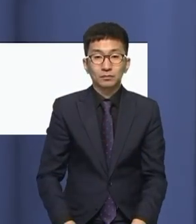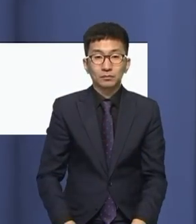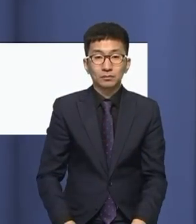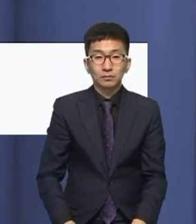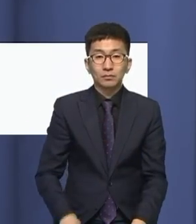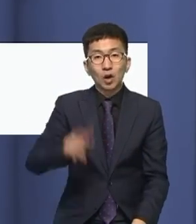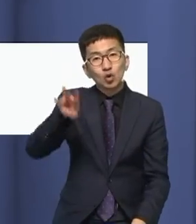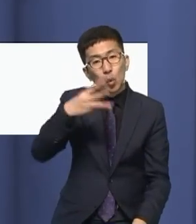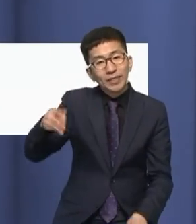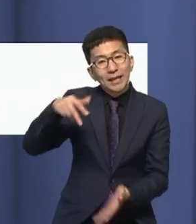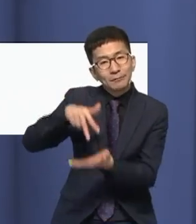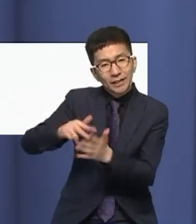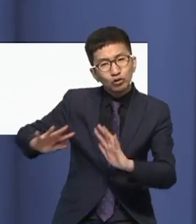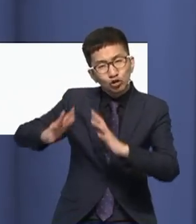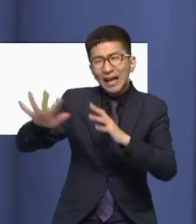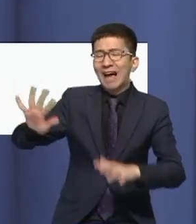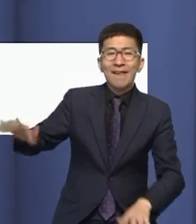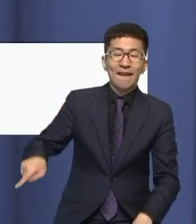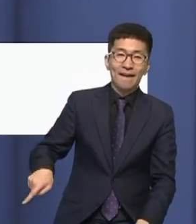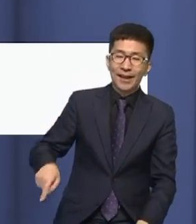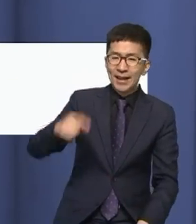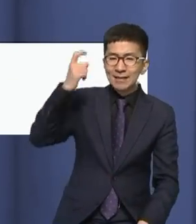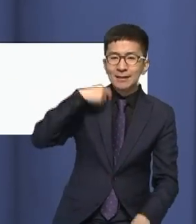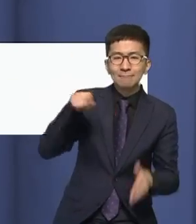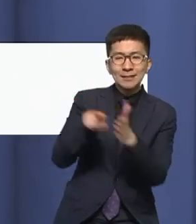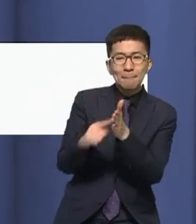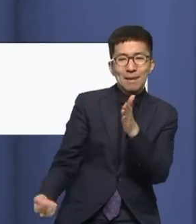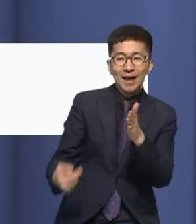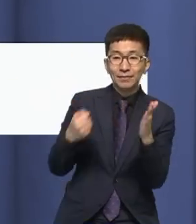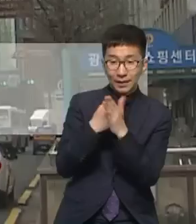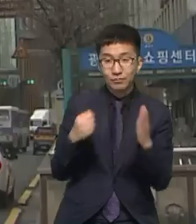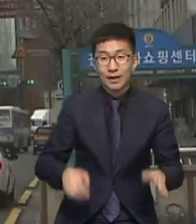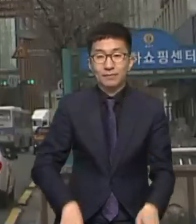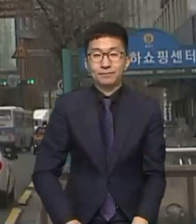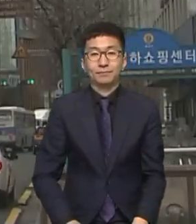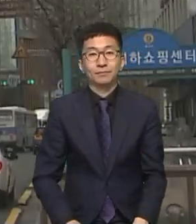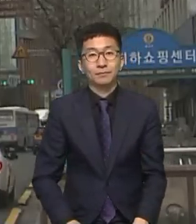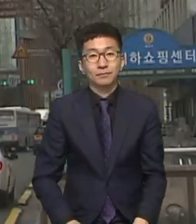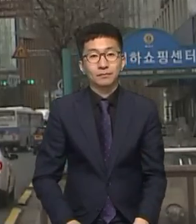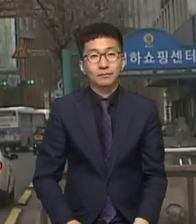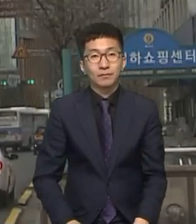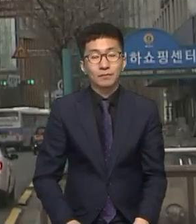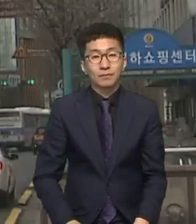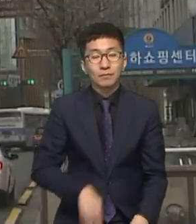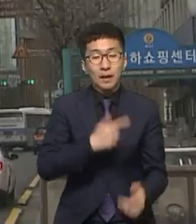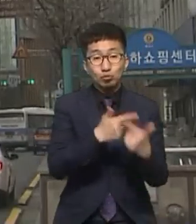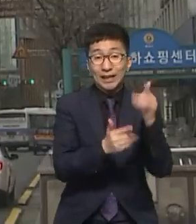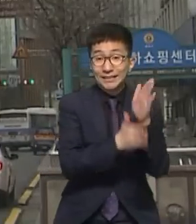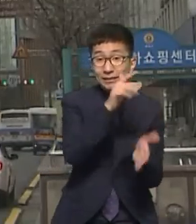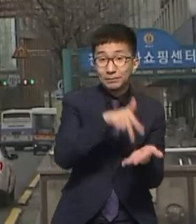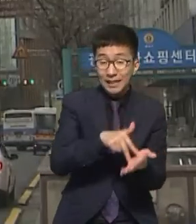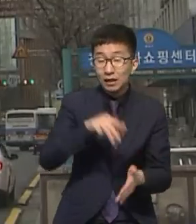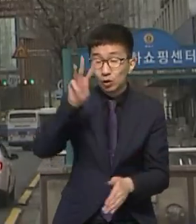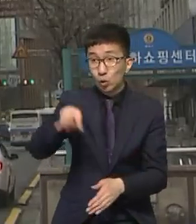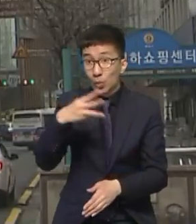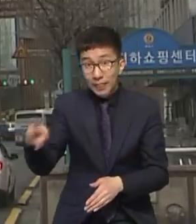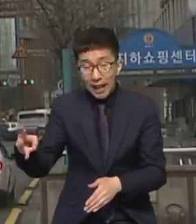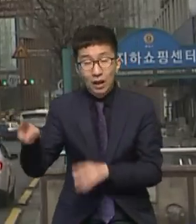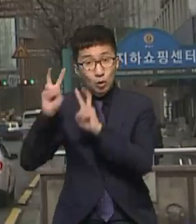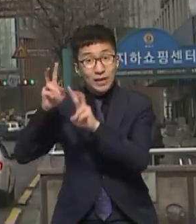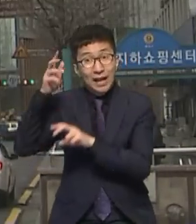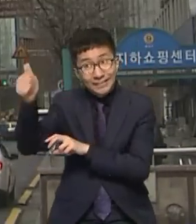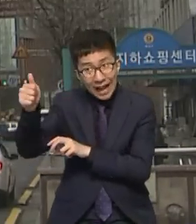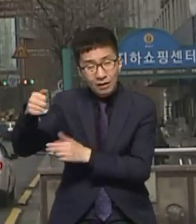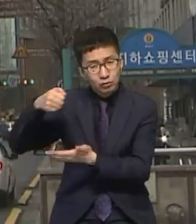대한 확실한 신뢰를 갖지 못하고 있습니다. 부산시는 롯데 최고 경영진의 확고한